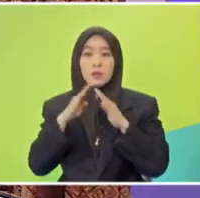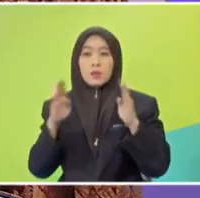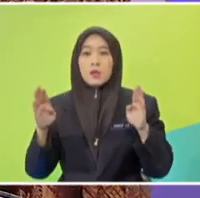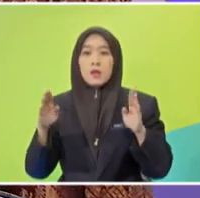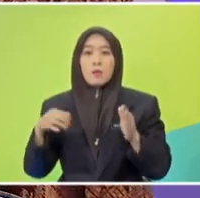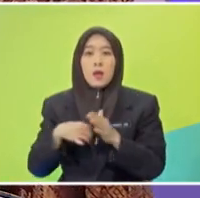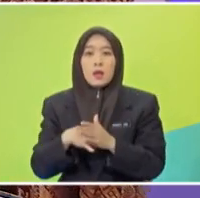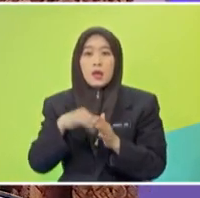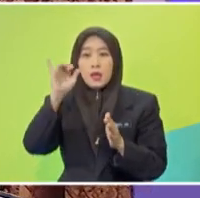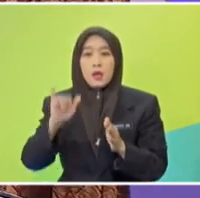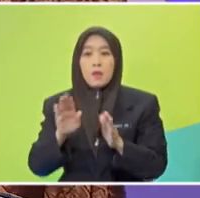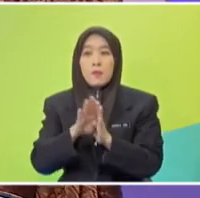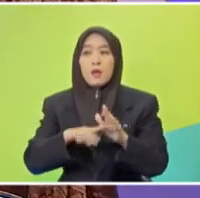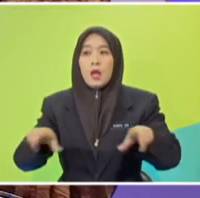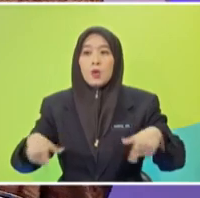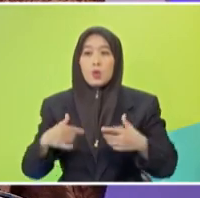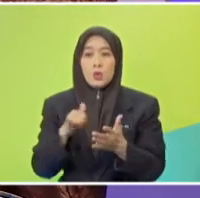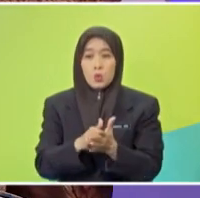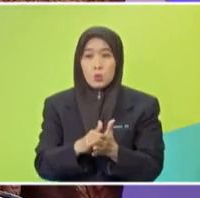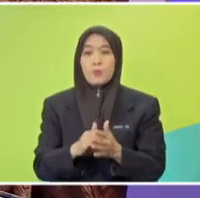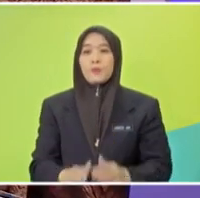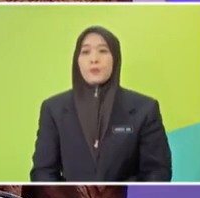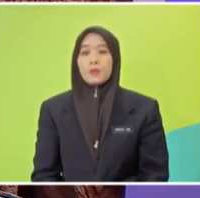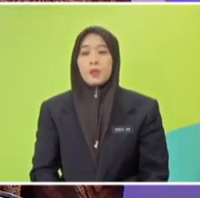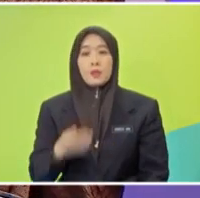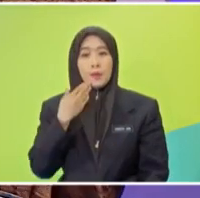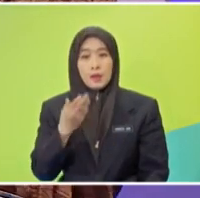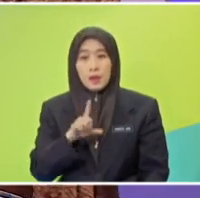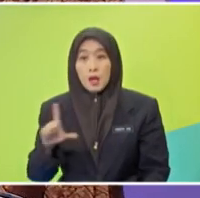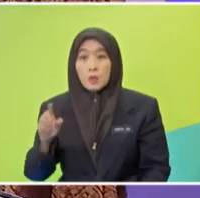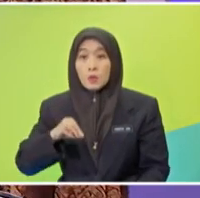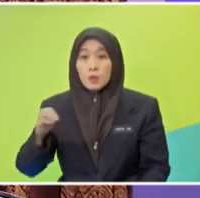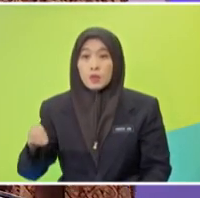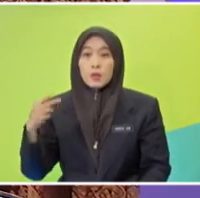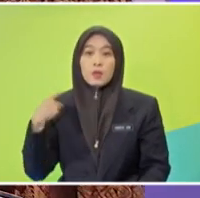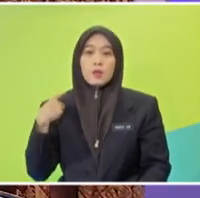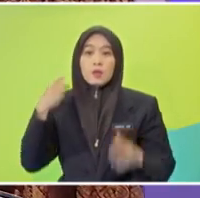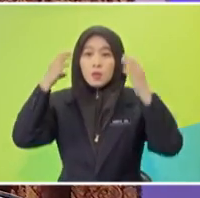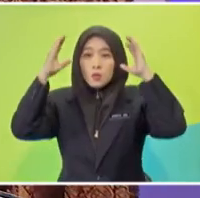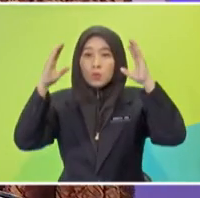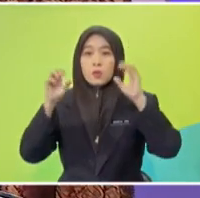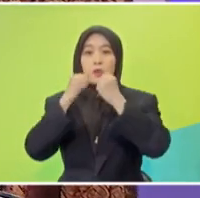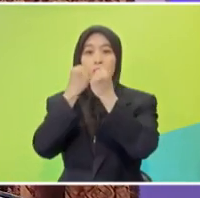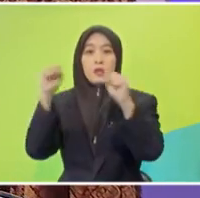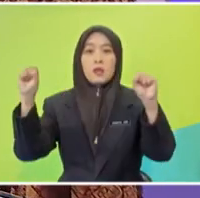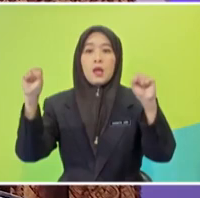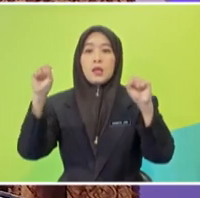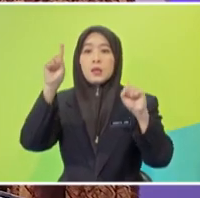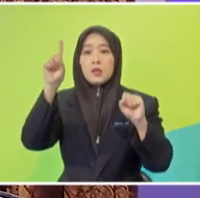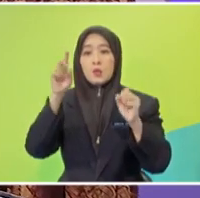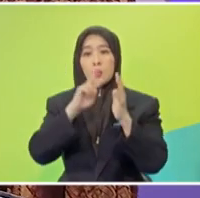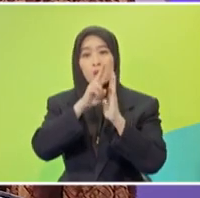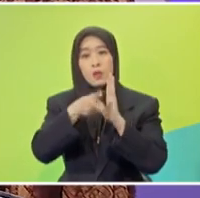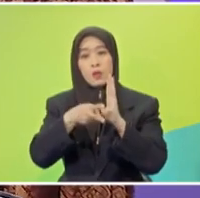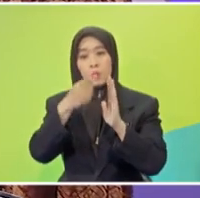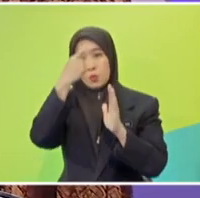contohnya lah menurut aku bila oke baiklah murid-murid yang menerangkan tentang kata